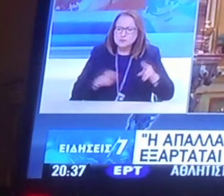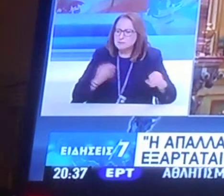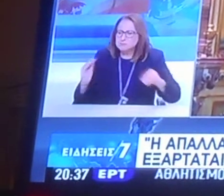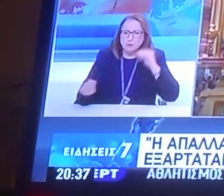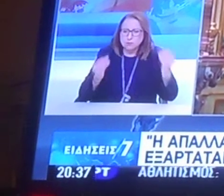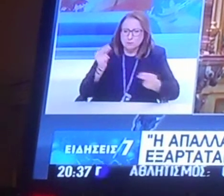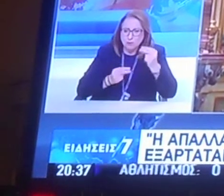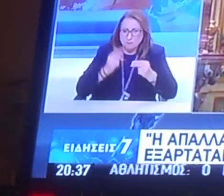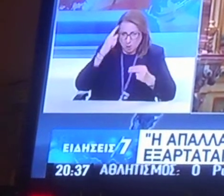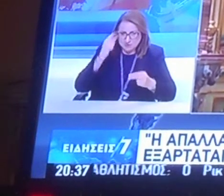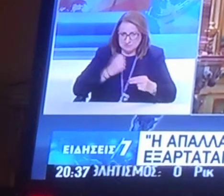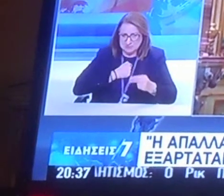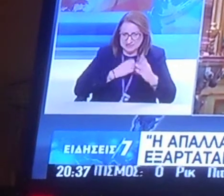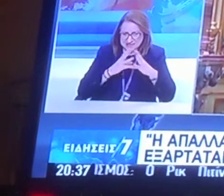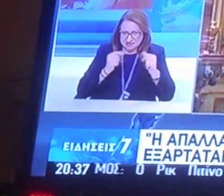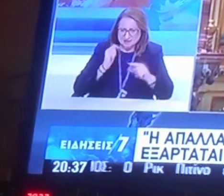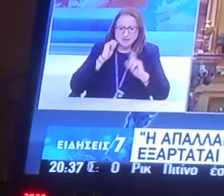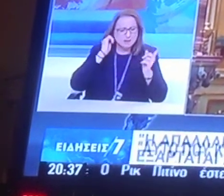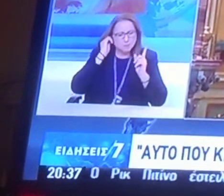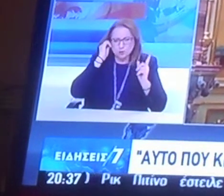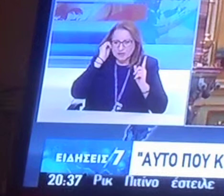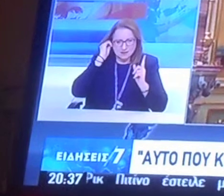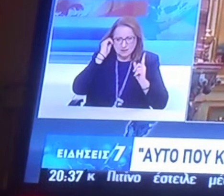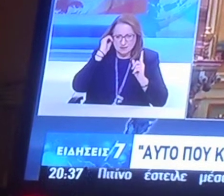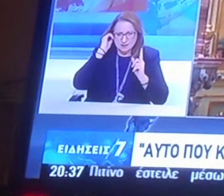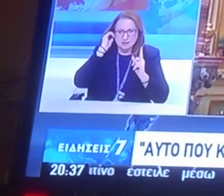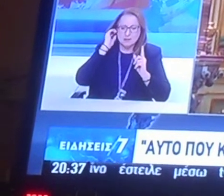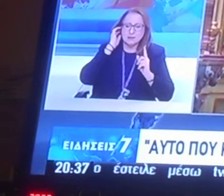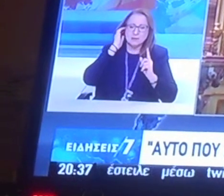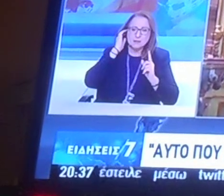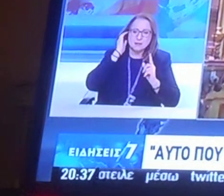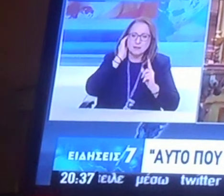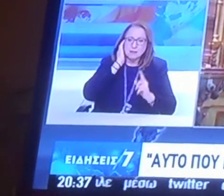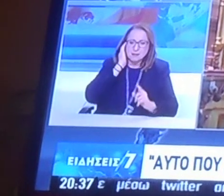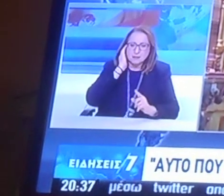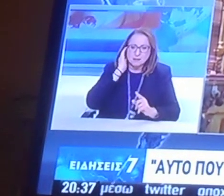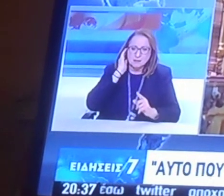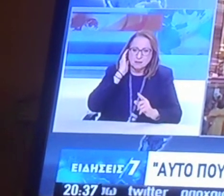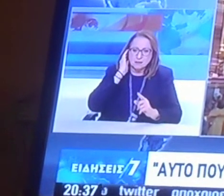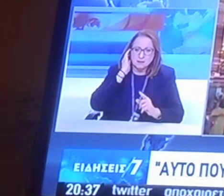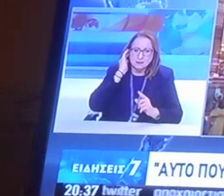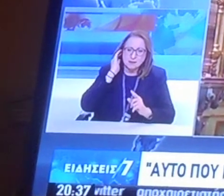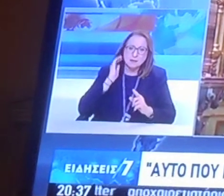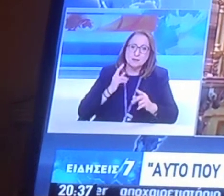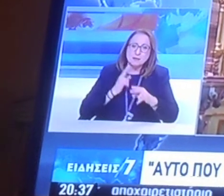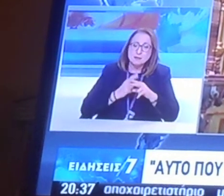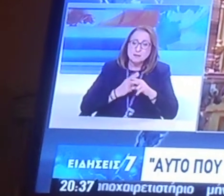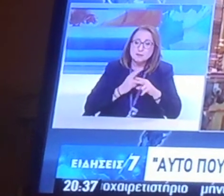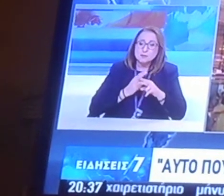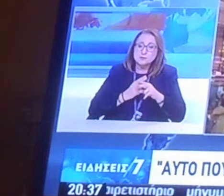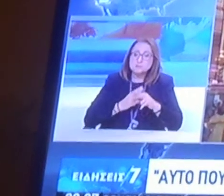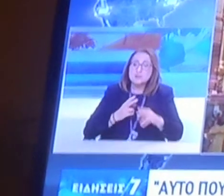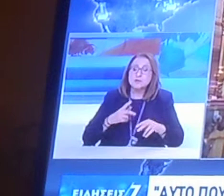είναι ανάγκη να περιοριστεί είναι οι συναθροίσεις, οι μεγάλες συγκεντρώσεις